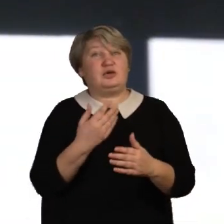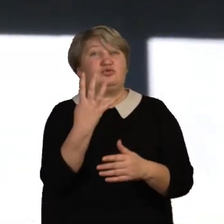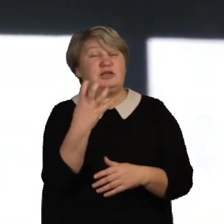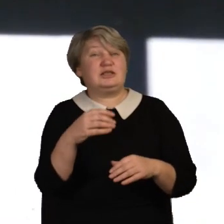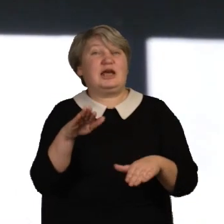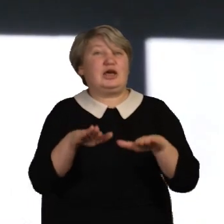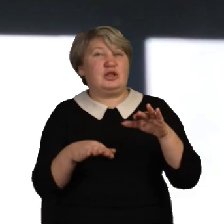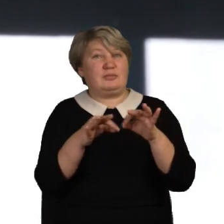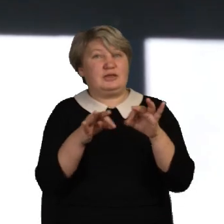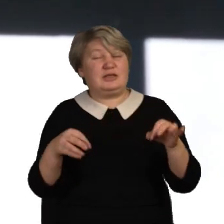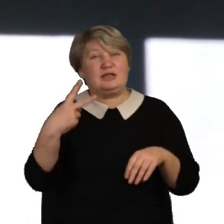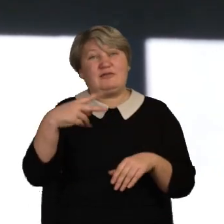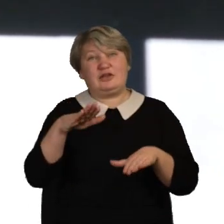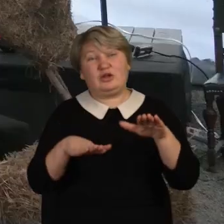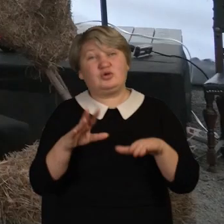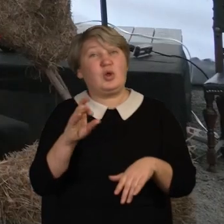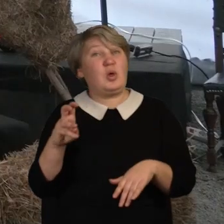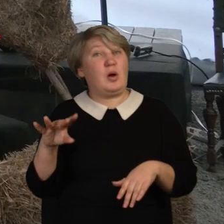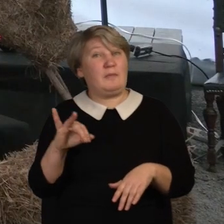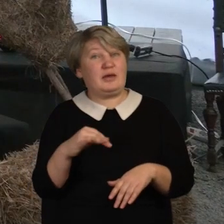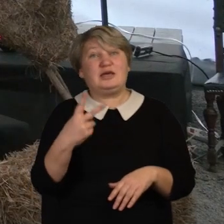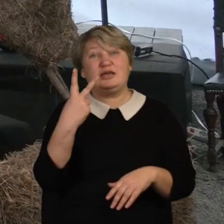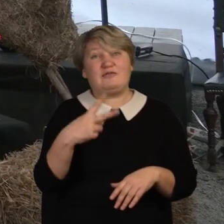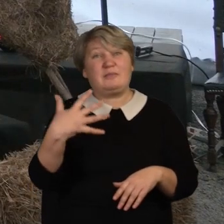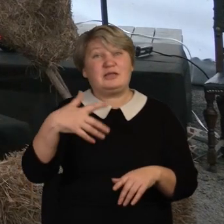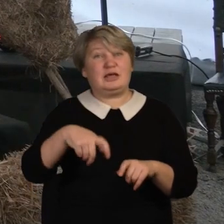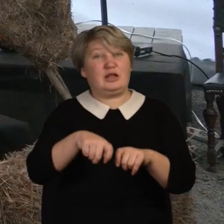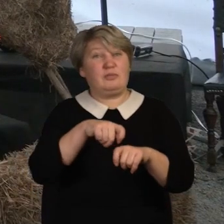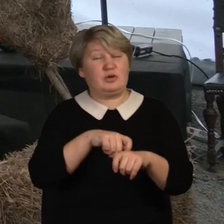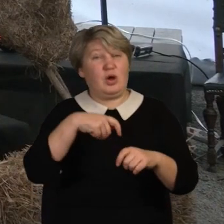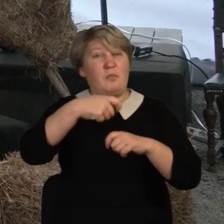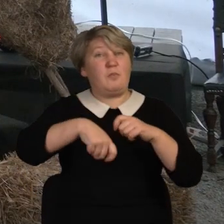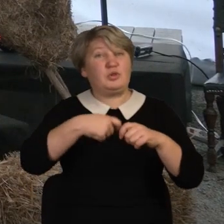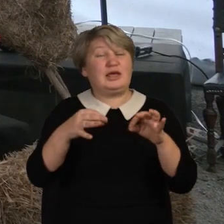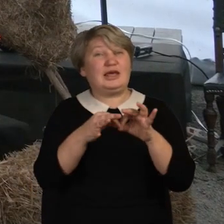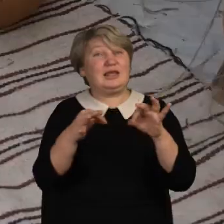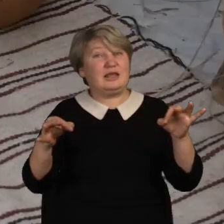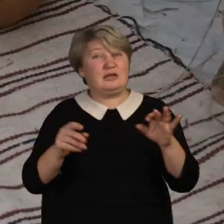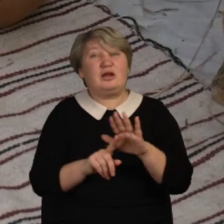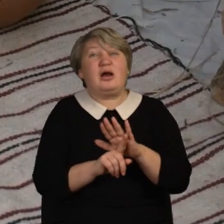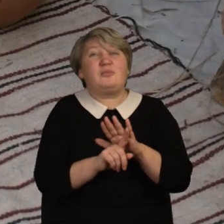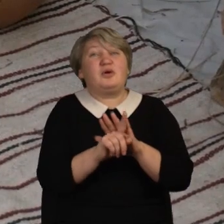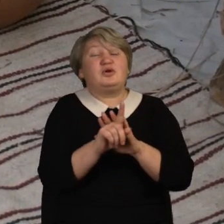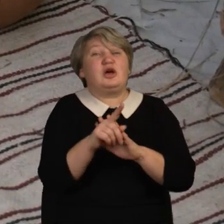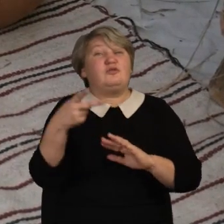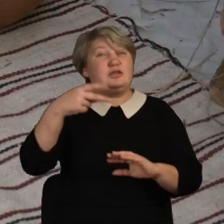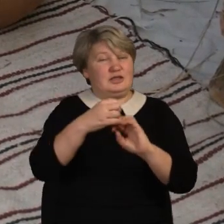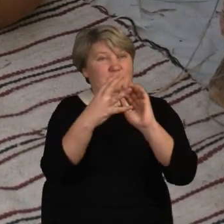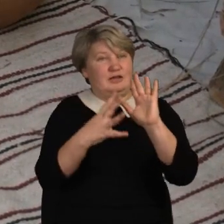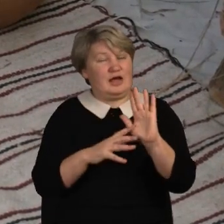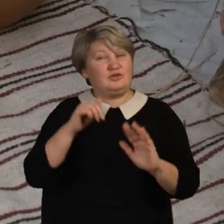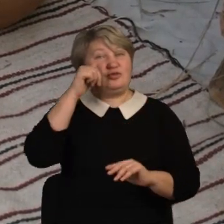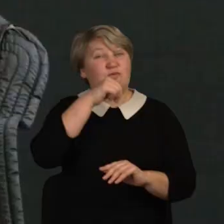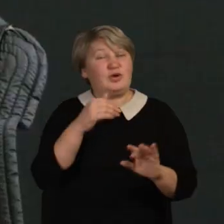сіна, 20 кілограмів соломи і 2 50-метрові мотки ниток. Започаткували його у 2019 році, каже